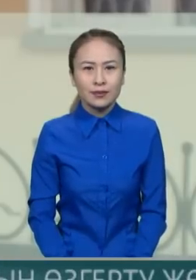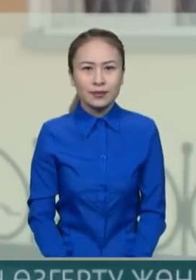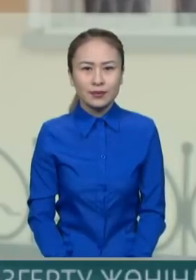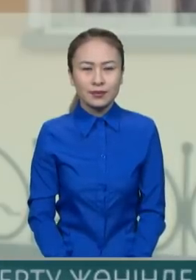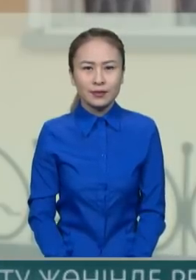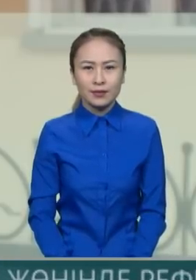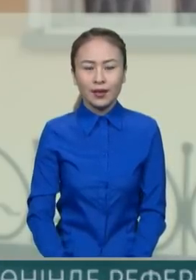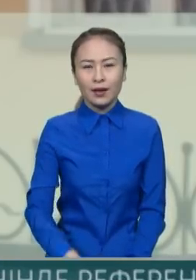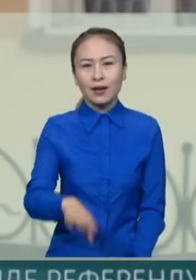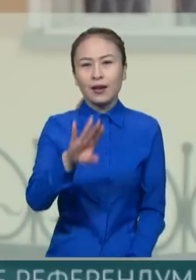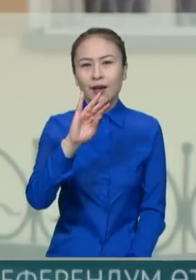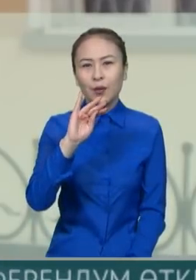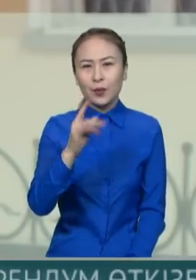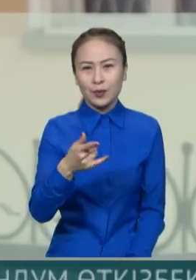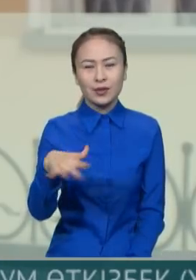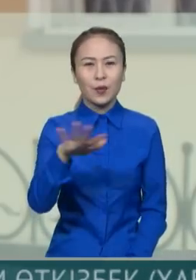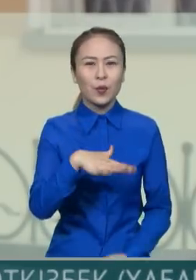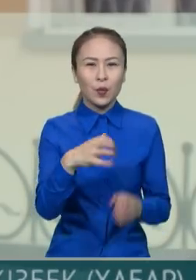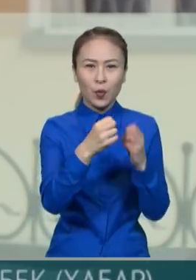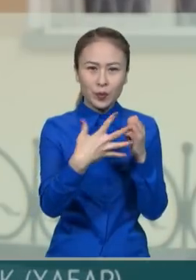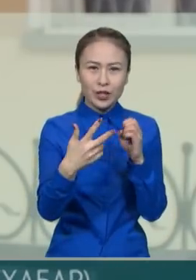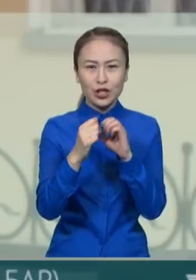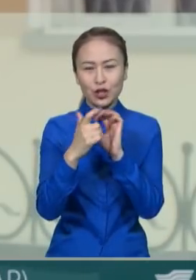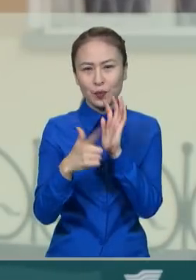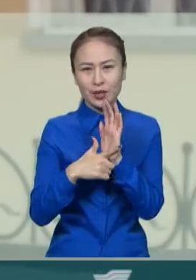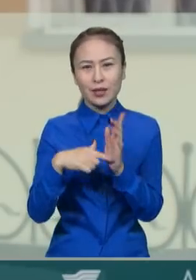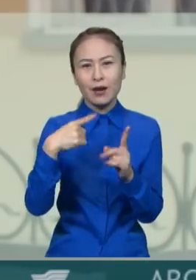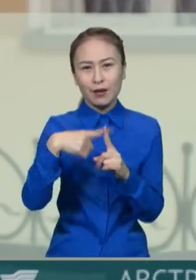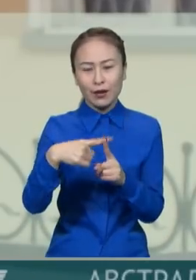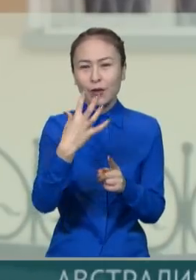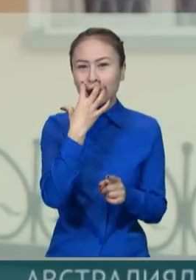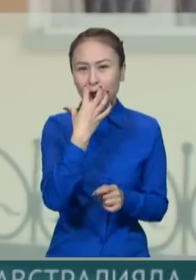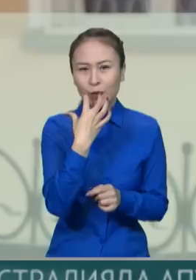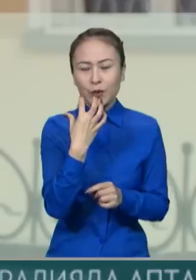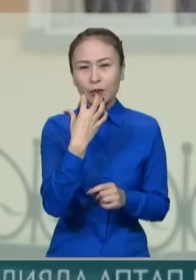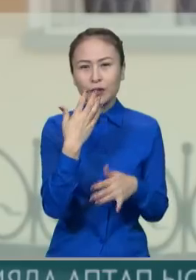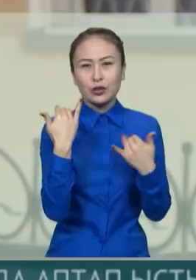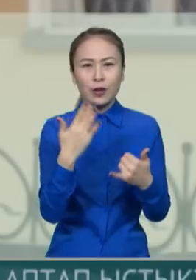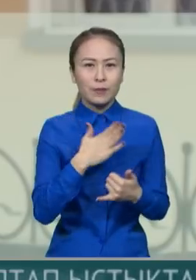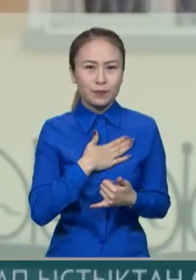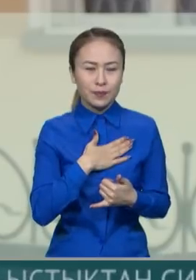Оңтүстік аудандарымызда 15-17 градус тіркелді. Яғни бұл бізде